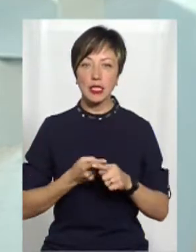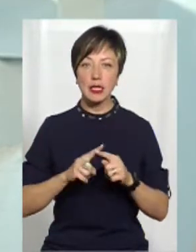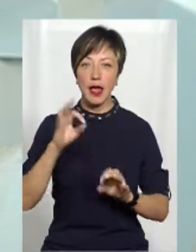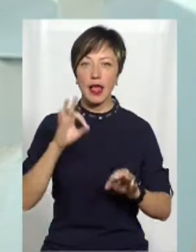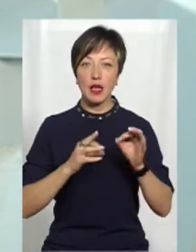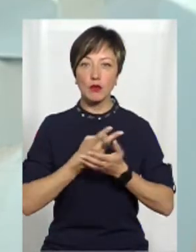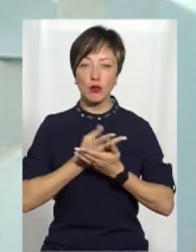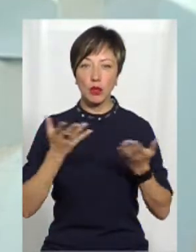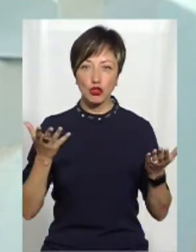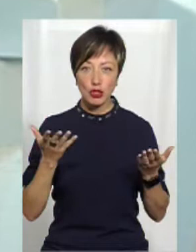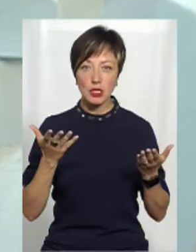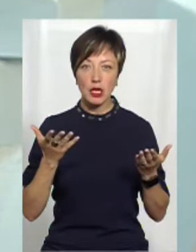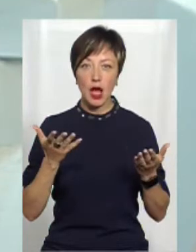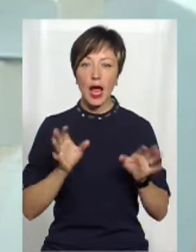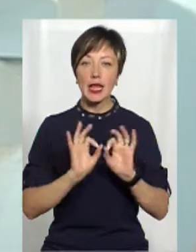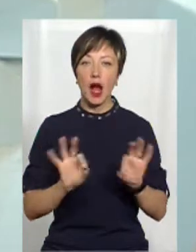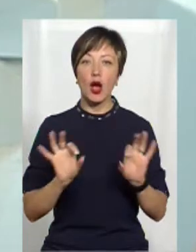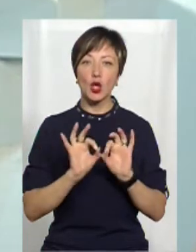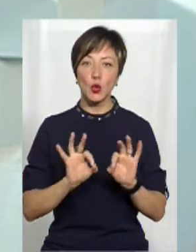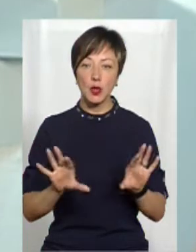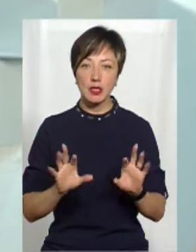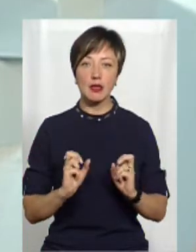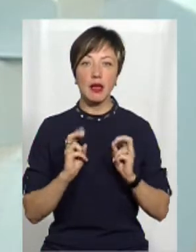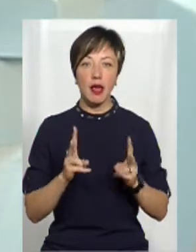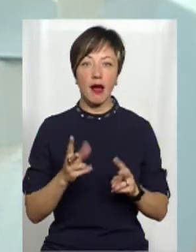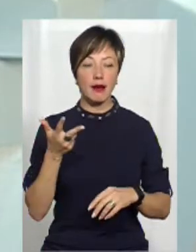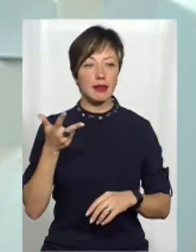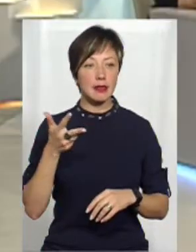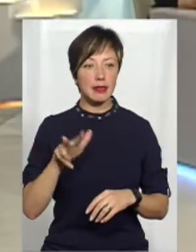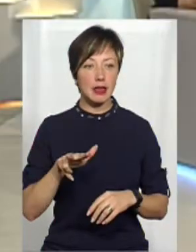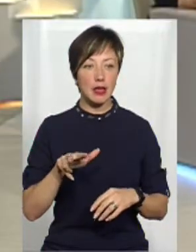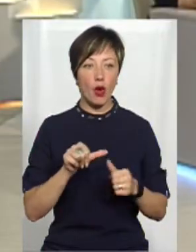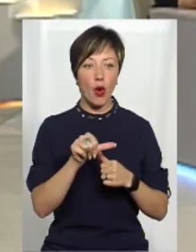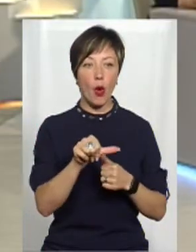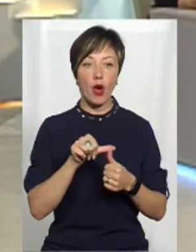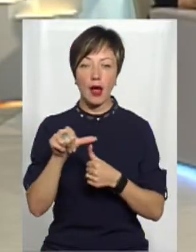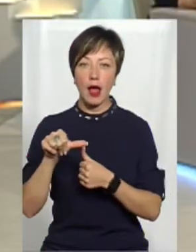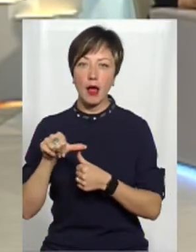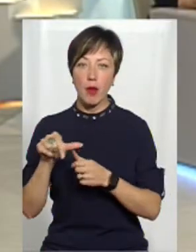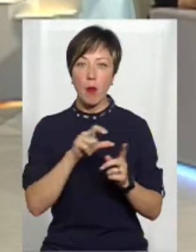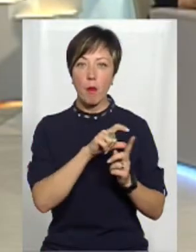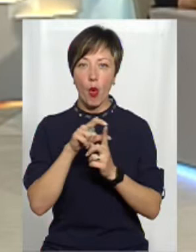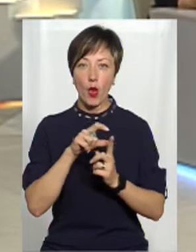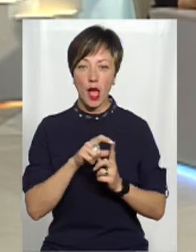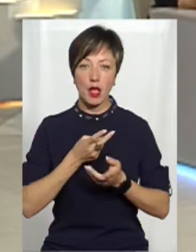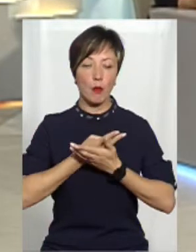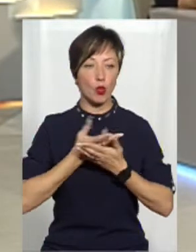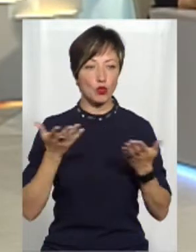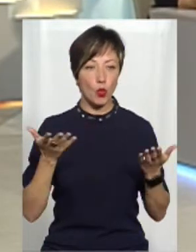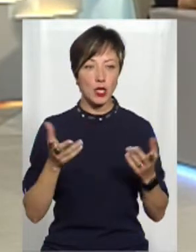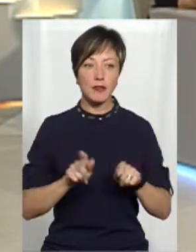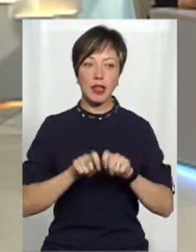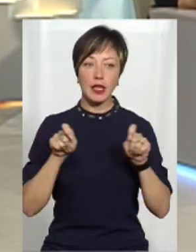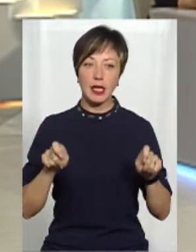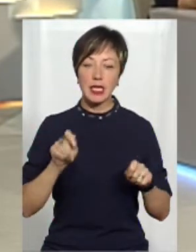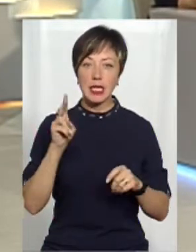індекс публічності, ця публічність трактується як три окремі поняття. Це прозорість,